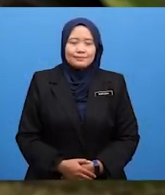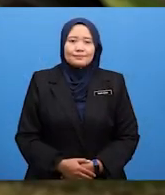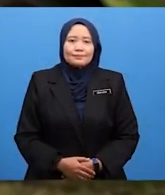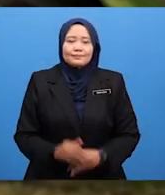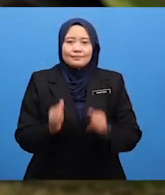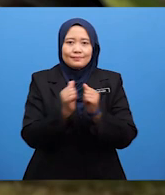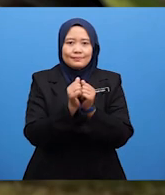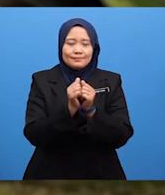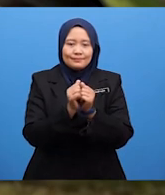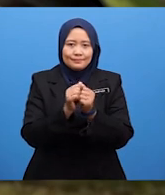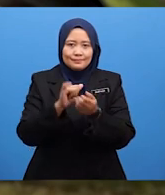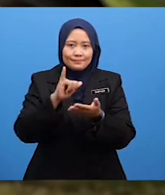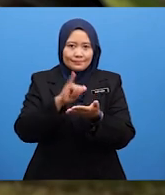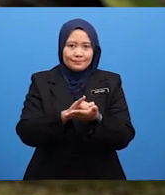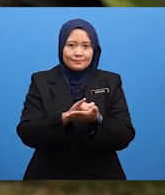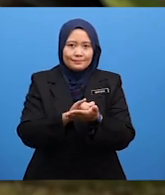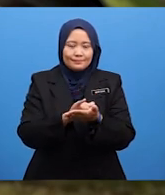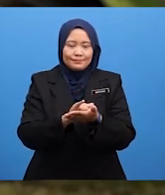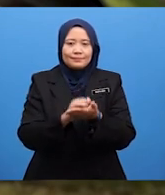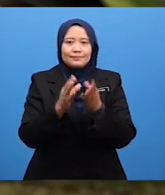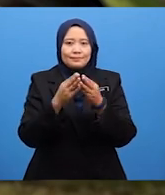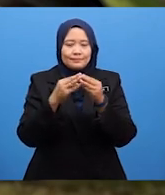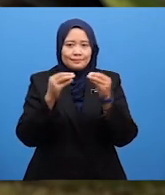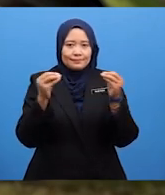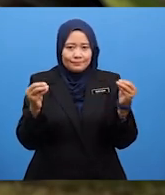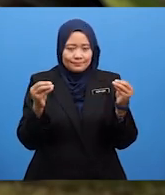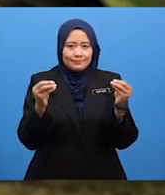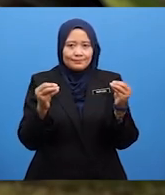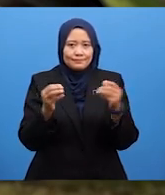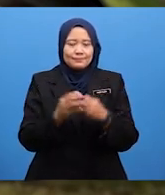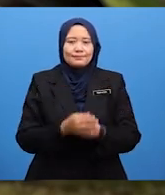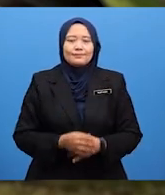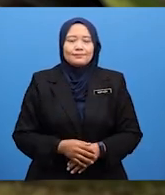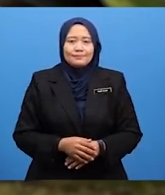Dengan itu, tamatlah sesi pembelajaran untuk kali ini. Moga semua